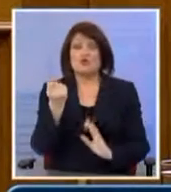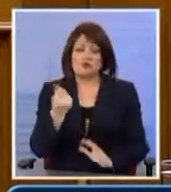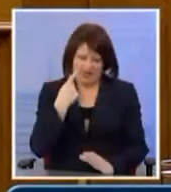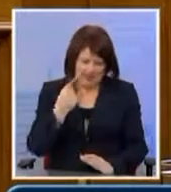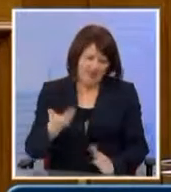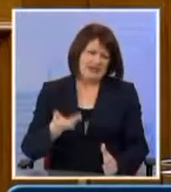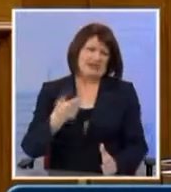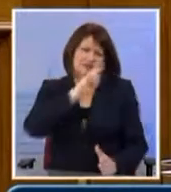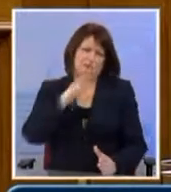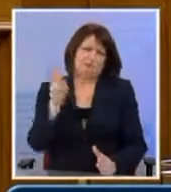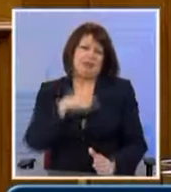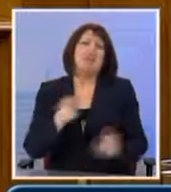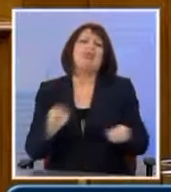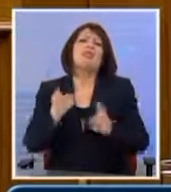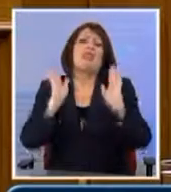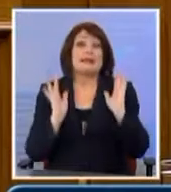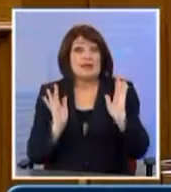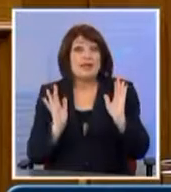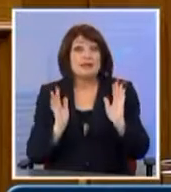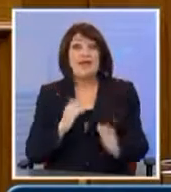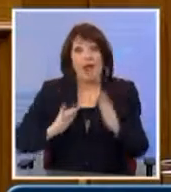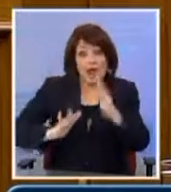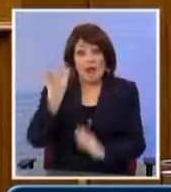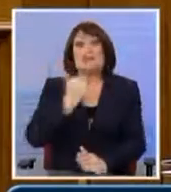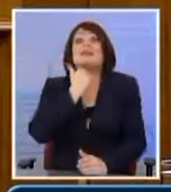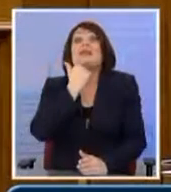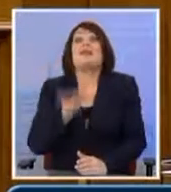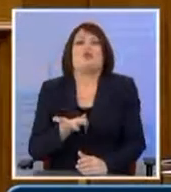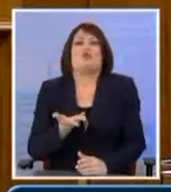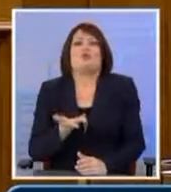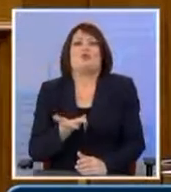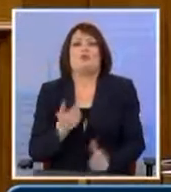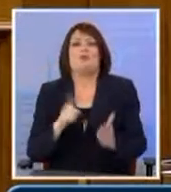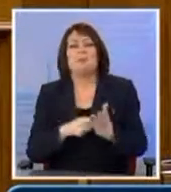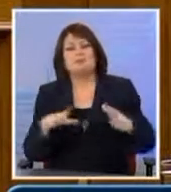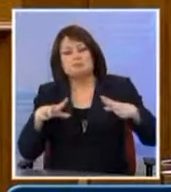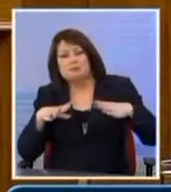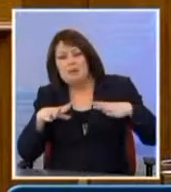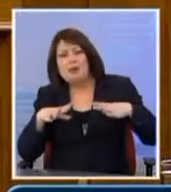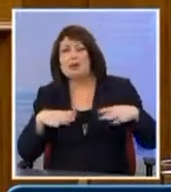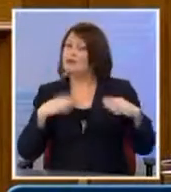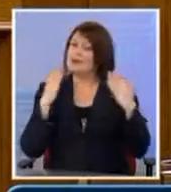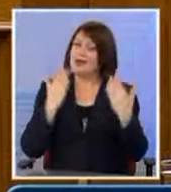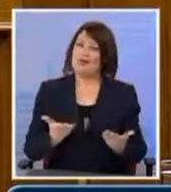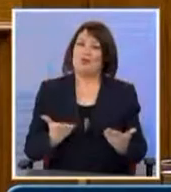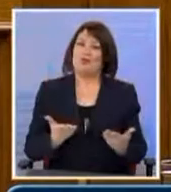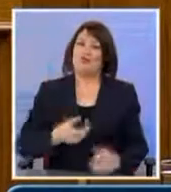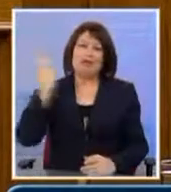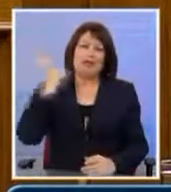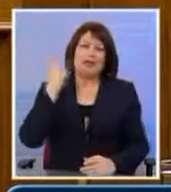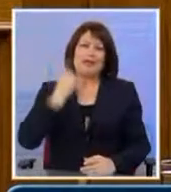ακυρώσουν ή ότι είναι αδύνατο να επιτευχθεί η ανάπτυξη χωρίς μια γενναία δημοσιονομική χαλάρωση. Κι όμως, αυτή η